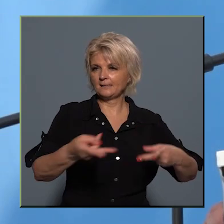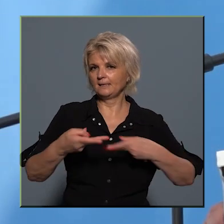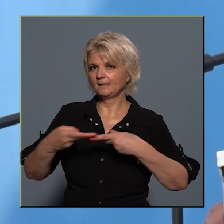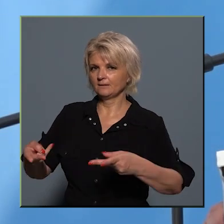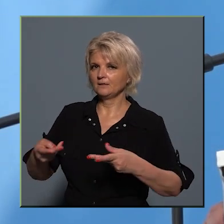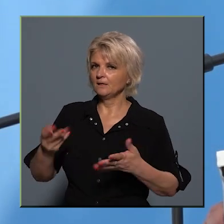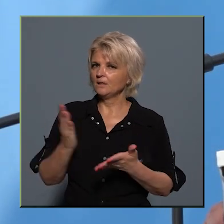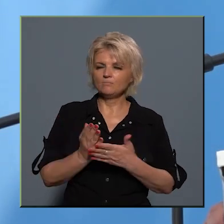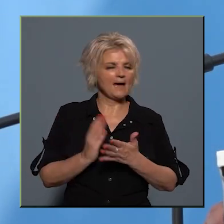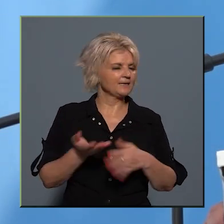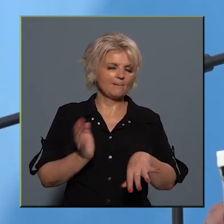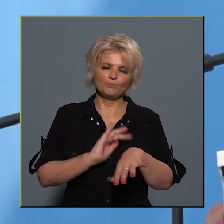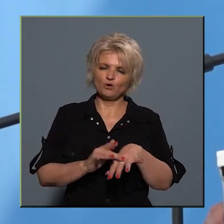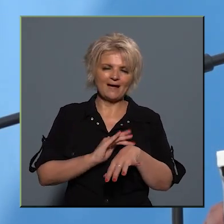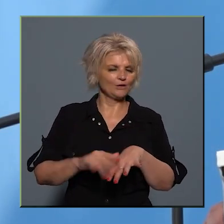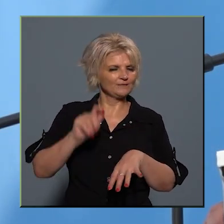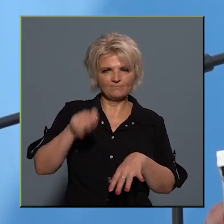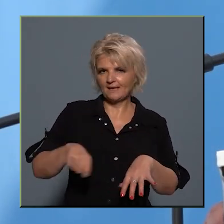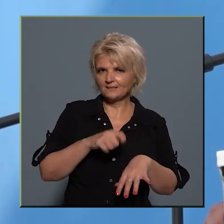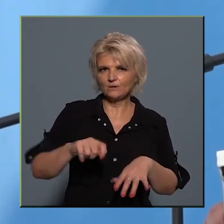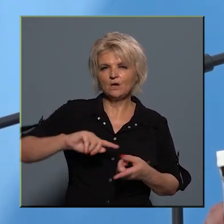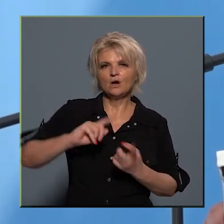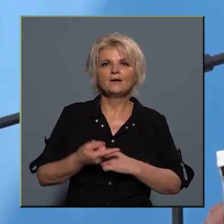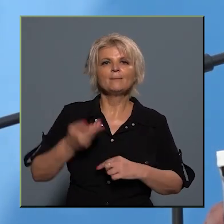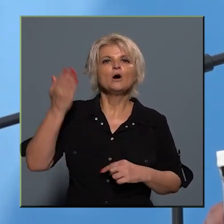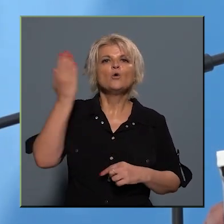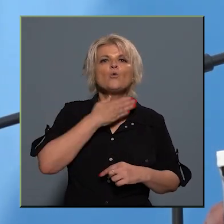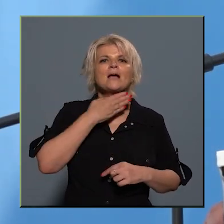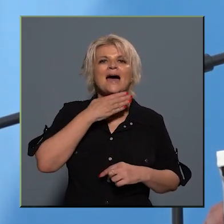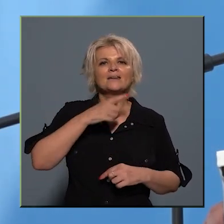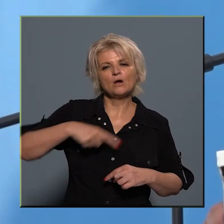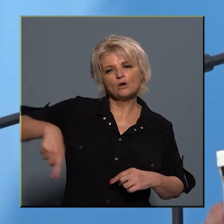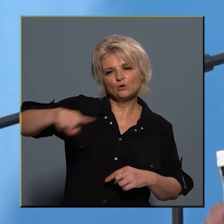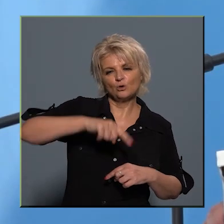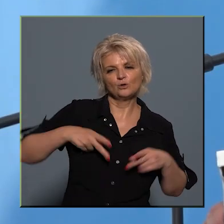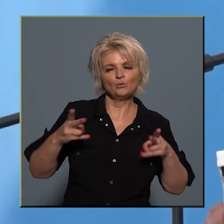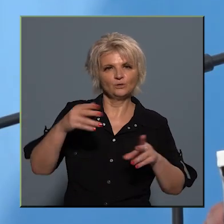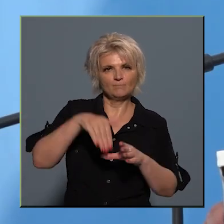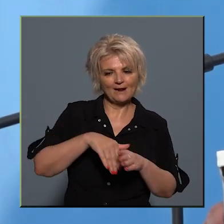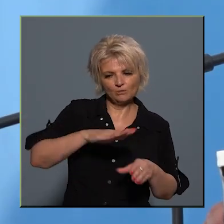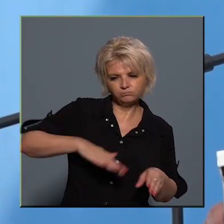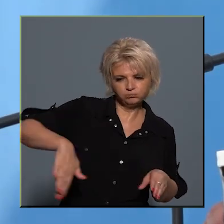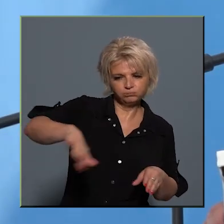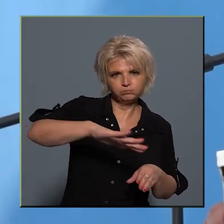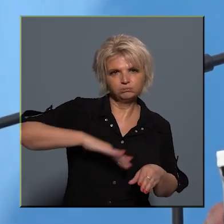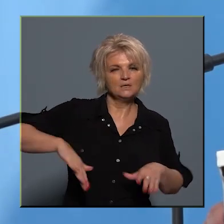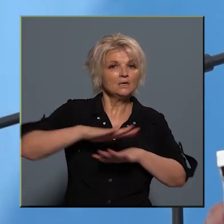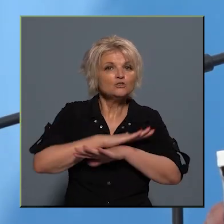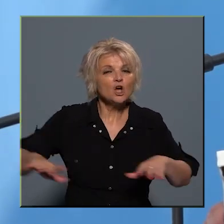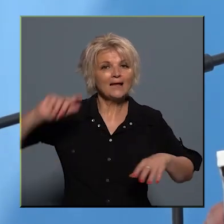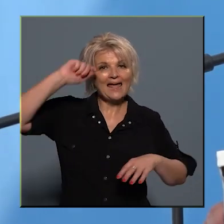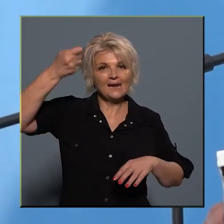teszteljük a járműveket, hanem gyakorlatilag a Hungária körúton belüli zónát elektromos autókkal szolgáljuk